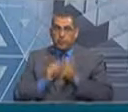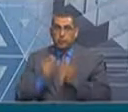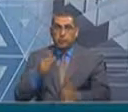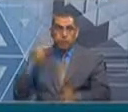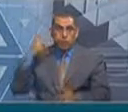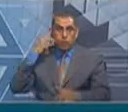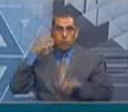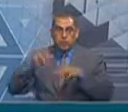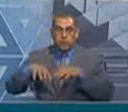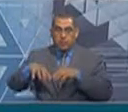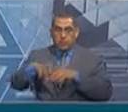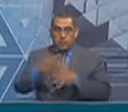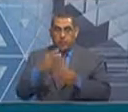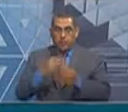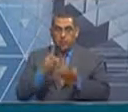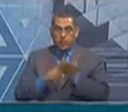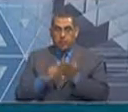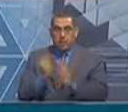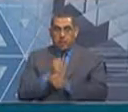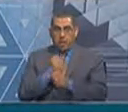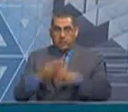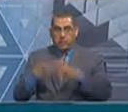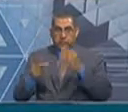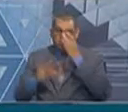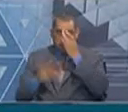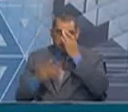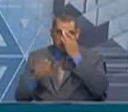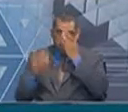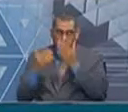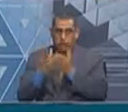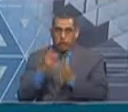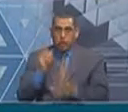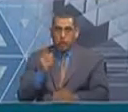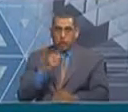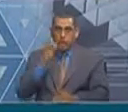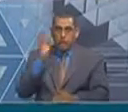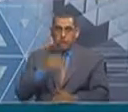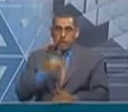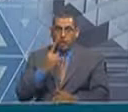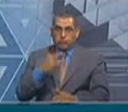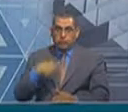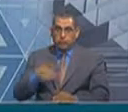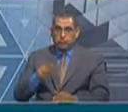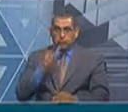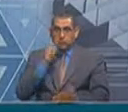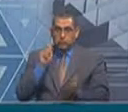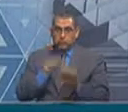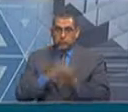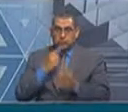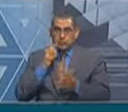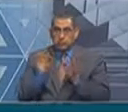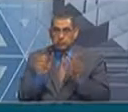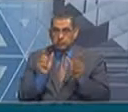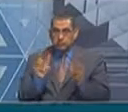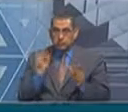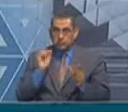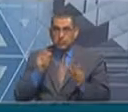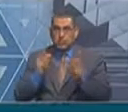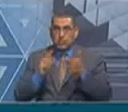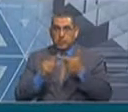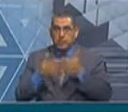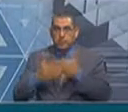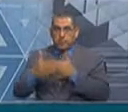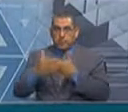والمناطق المحيطة سارية المفعول حتى 11 من أكتوبر المقبل. وبموجب إجراءات المستوى الثاني من